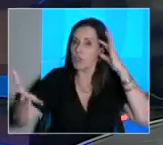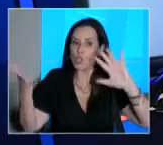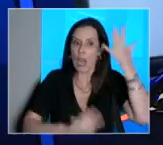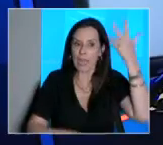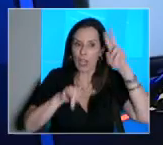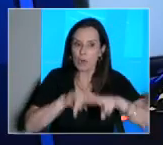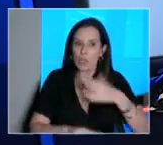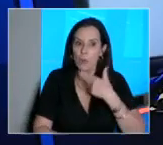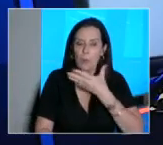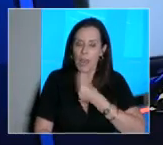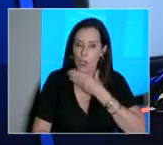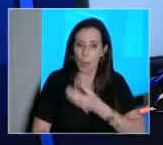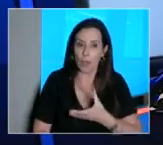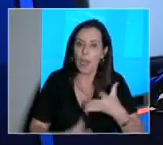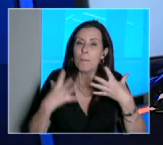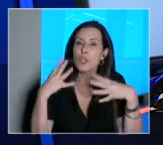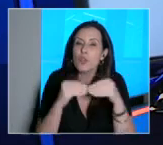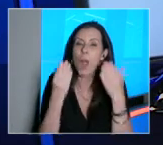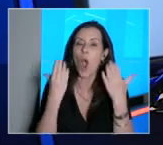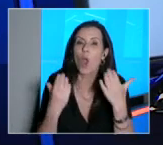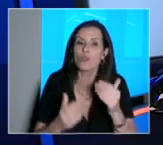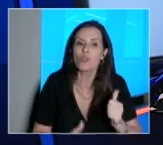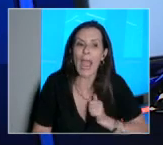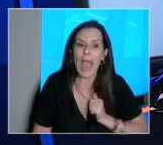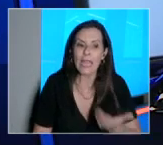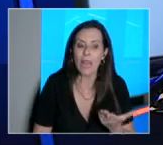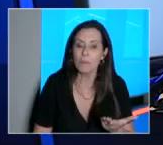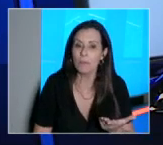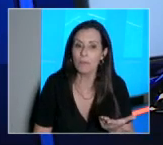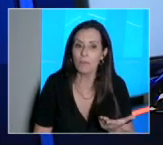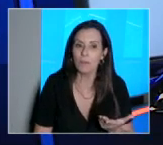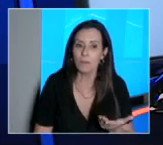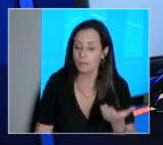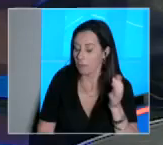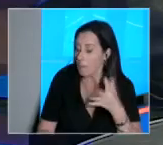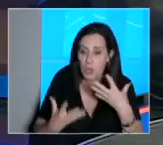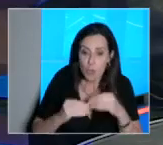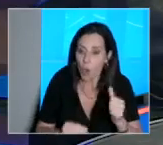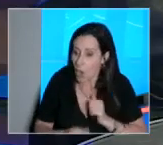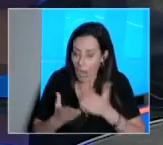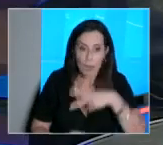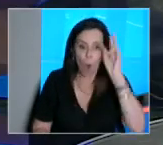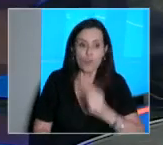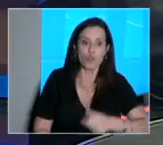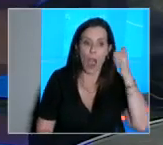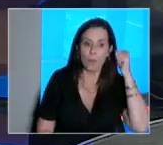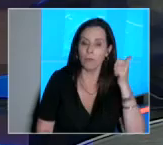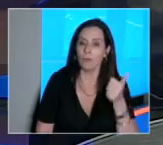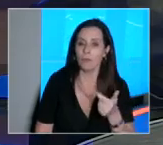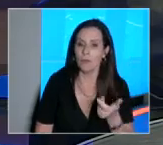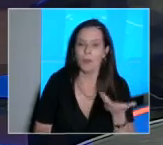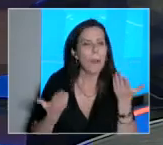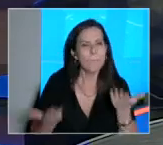מזה. אני... משפחות של חיילי צהל שיושבים שם. כן, כן. משפחות של אנשים שחיים בארץ